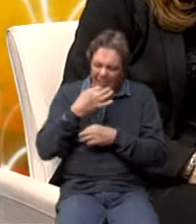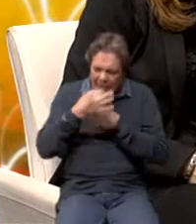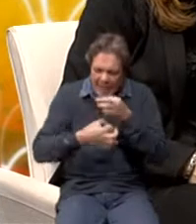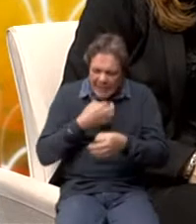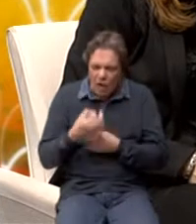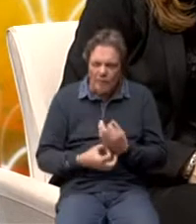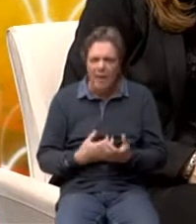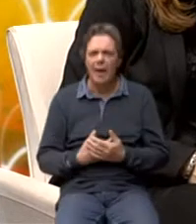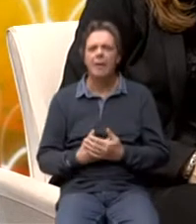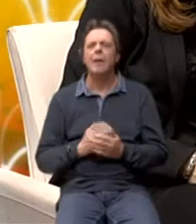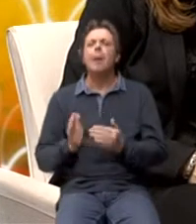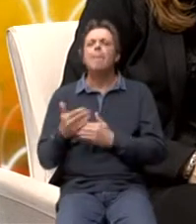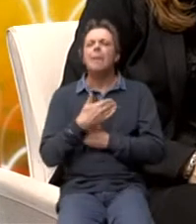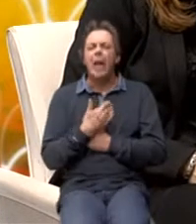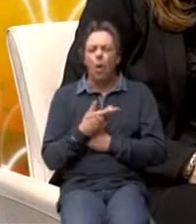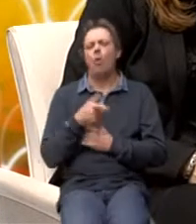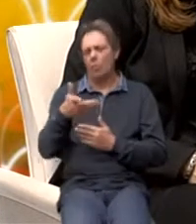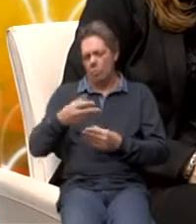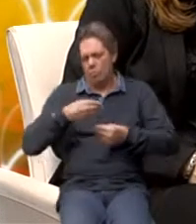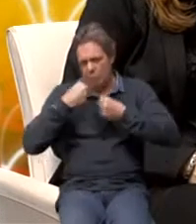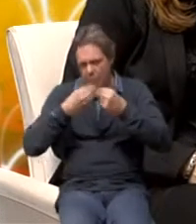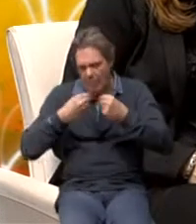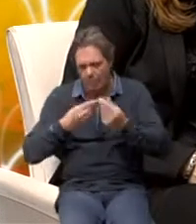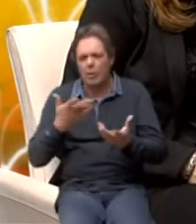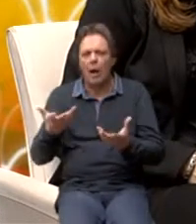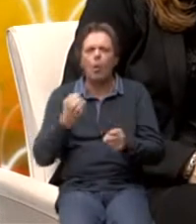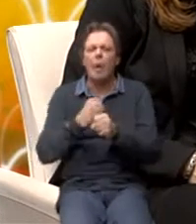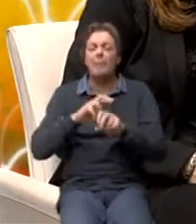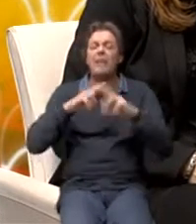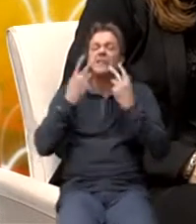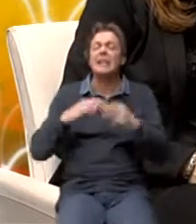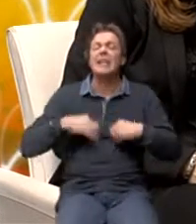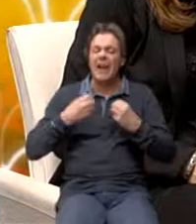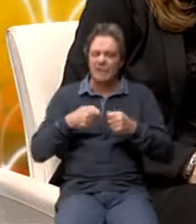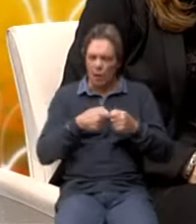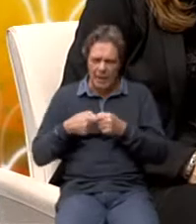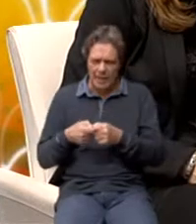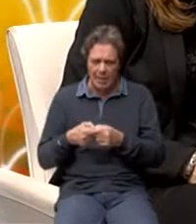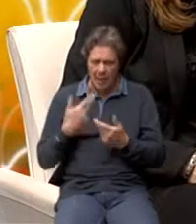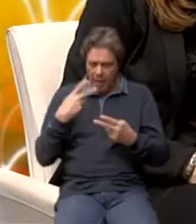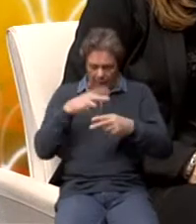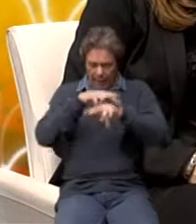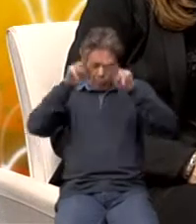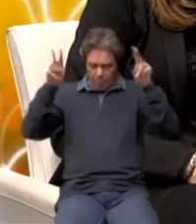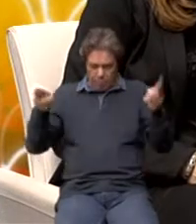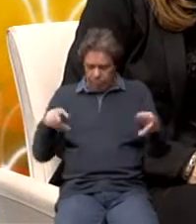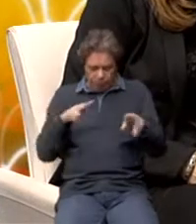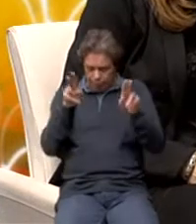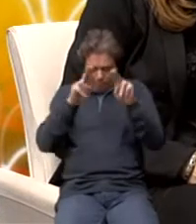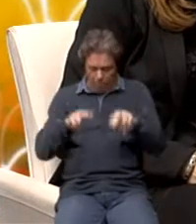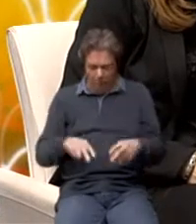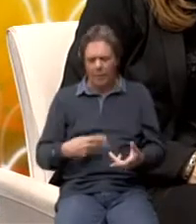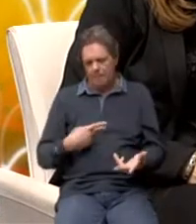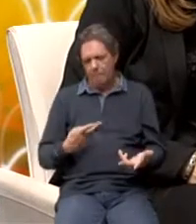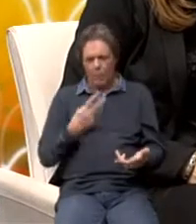istraživanja preko naputaka koje je napravila Svjetska zdravstvena organizacija. E sad, kad vi to pogledate šta je pisalo u novinama, onda